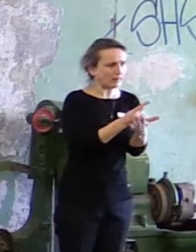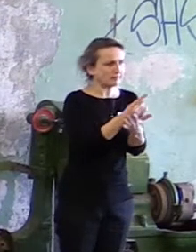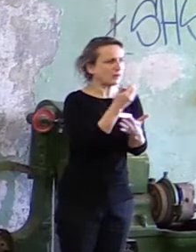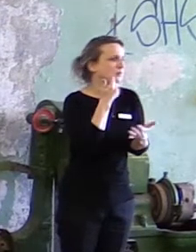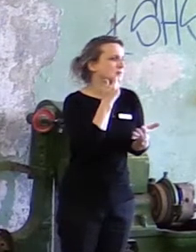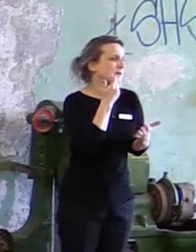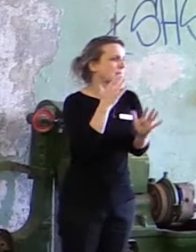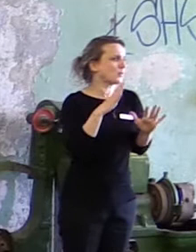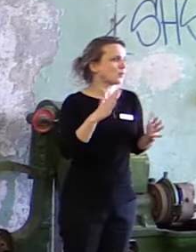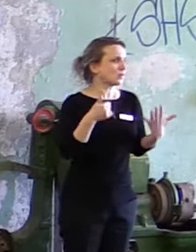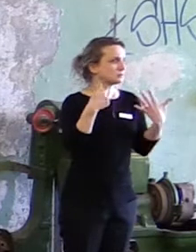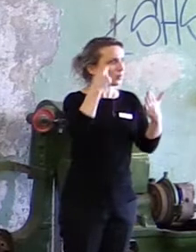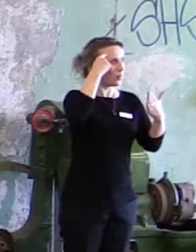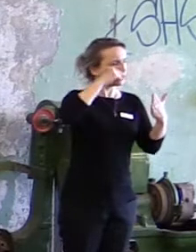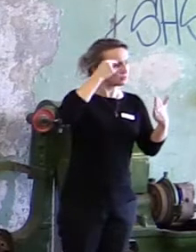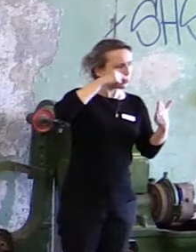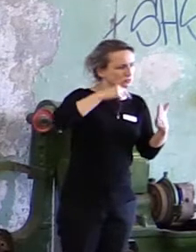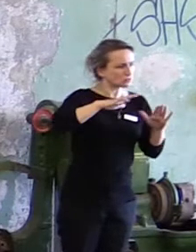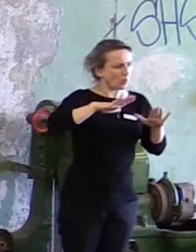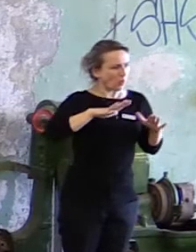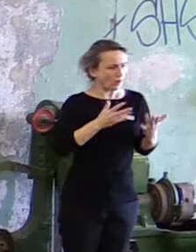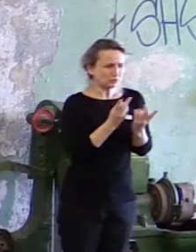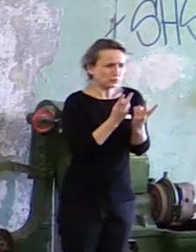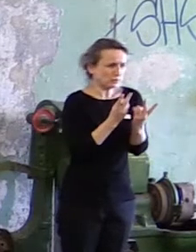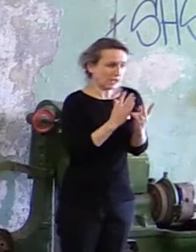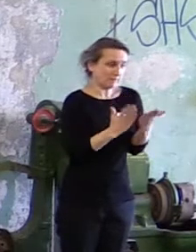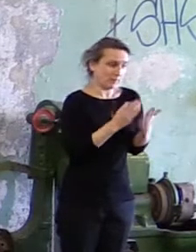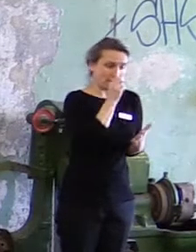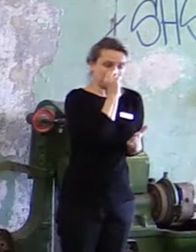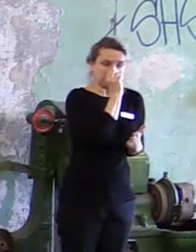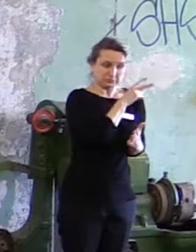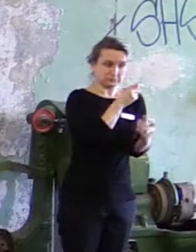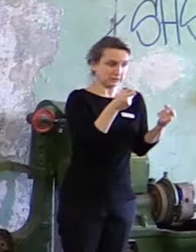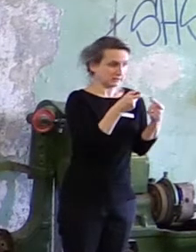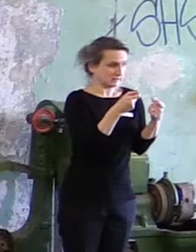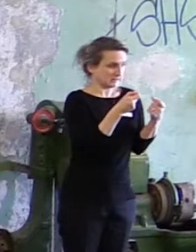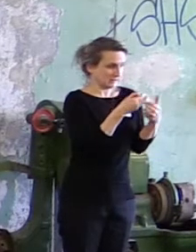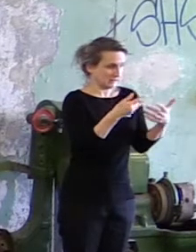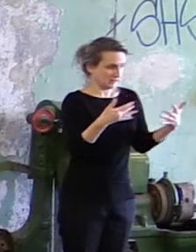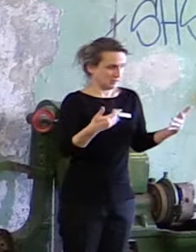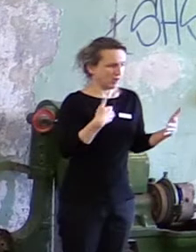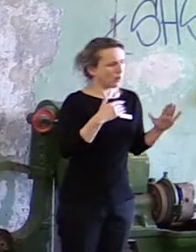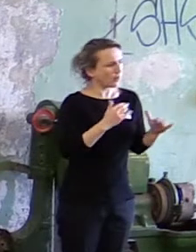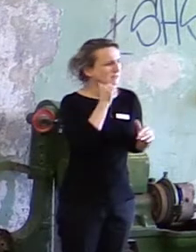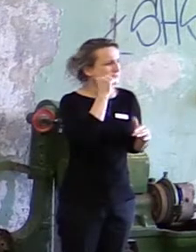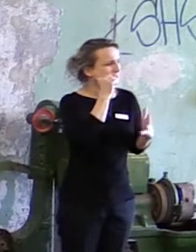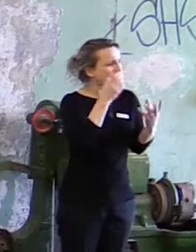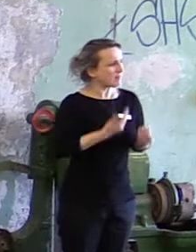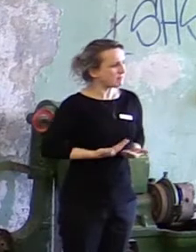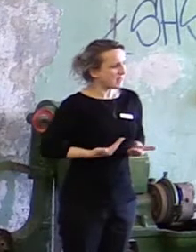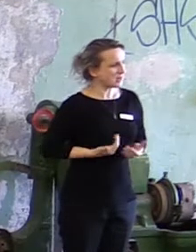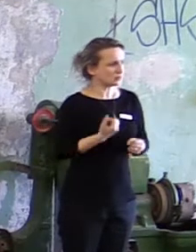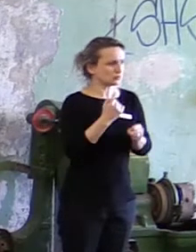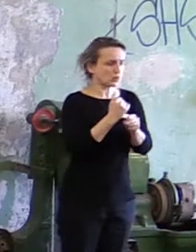digipädevad me ka ei oleks, kui hästi me selles maailmas ka ei toimetaks, aga et me saaksime olla nii oma igapäeva elus kui ka töömaailmas